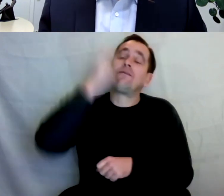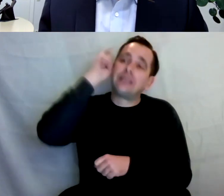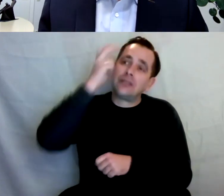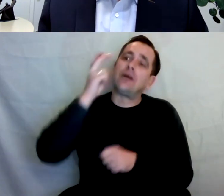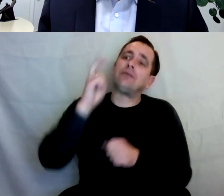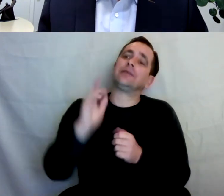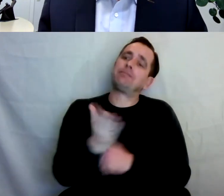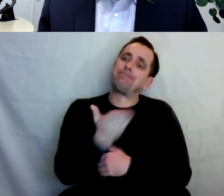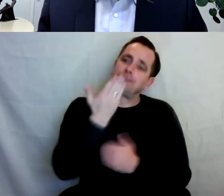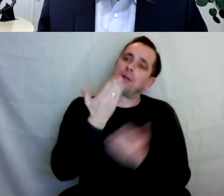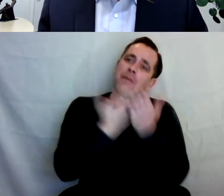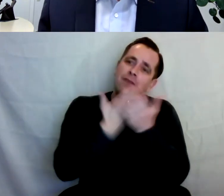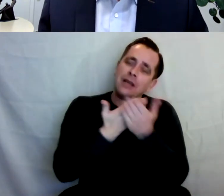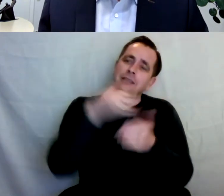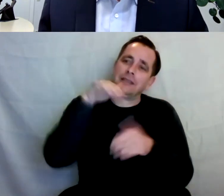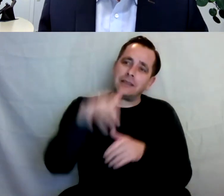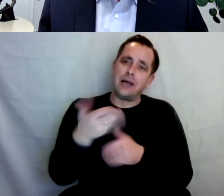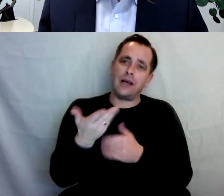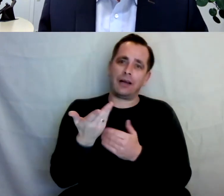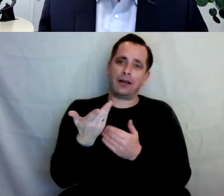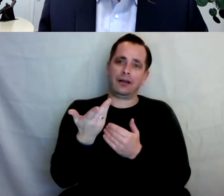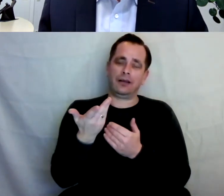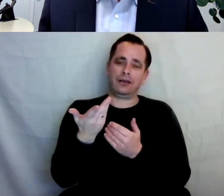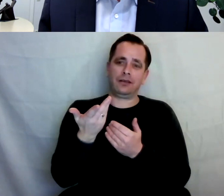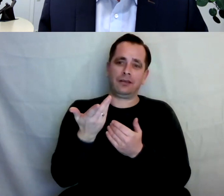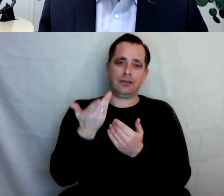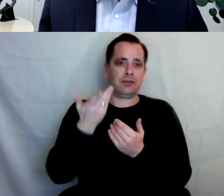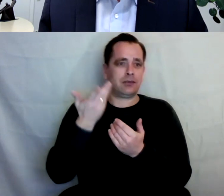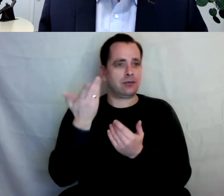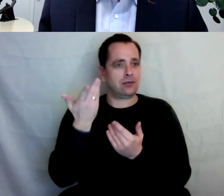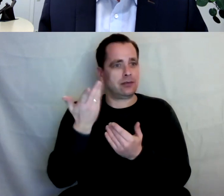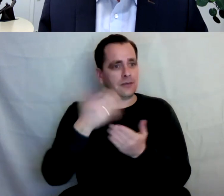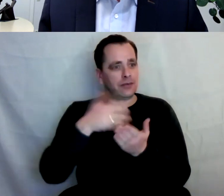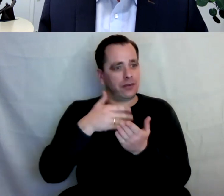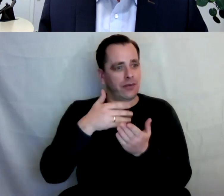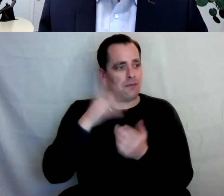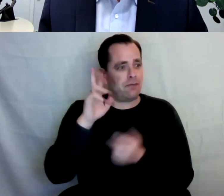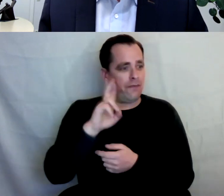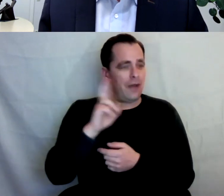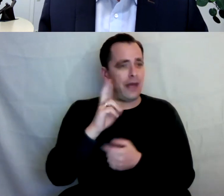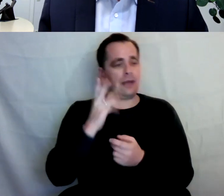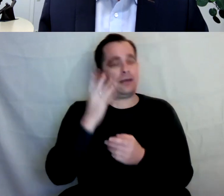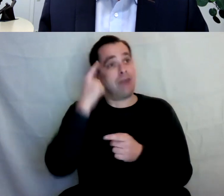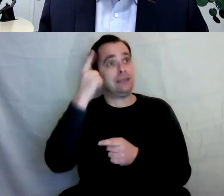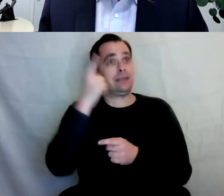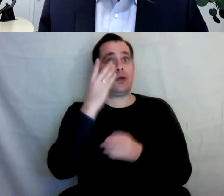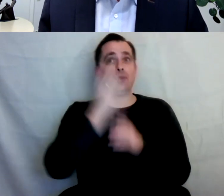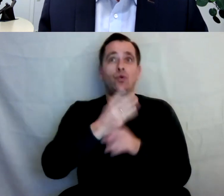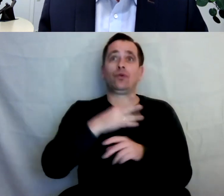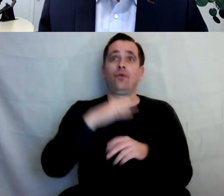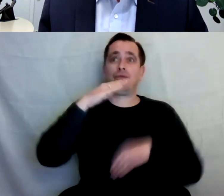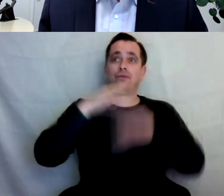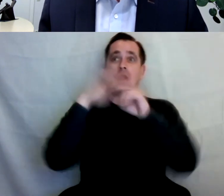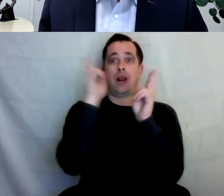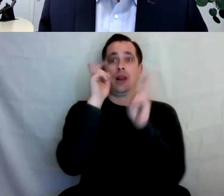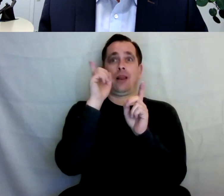Rauchen für die Gesundheit schädlich ist, weiter raucht. Und jeder von uns, der schon einmal richtig stinkblau war, weiß, richtig gesund war das auch